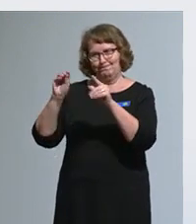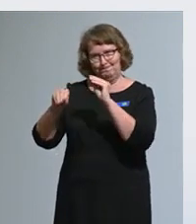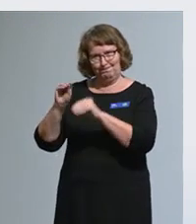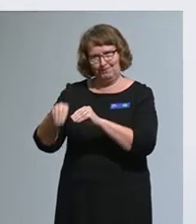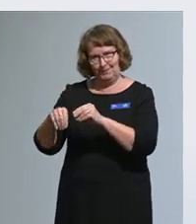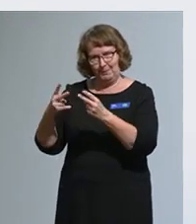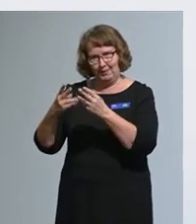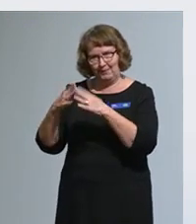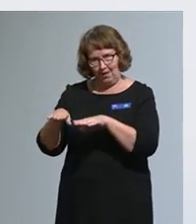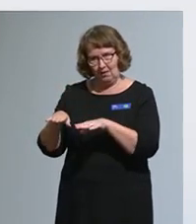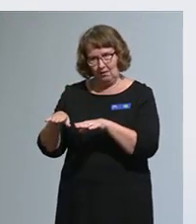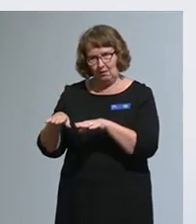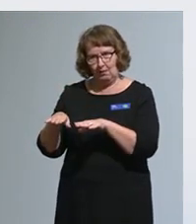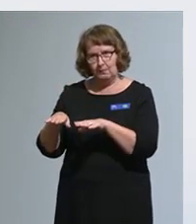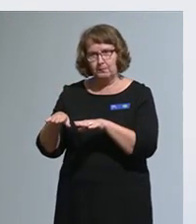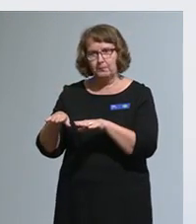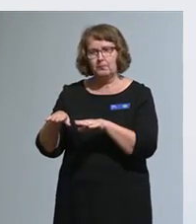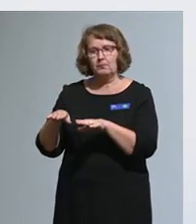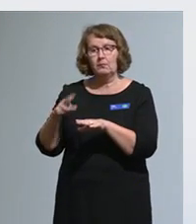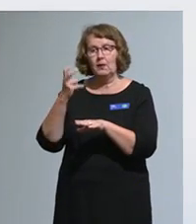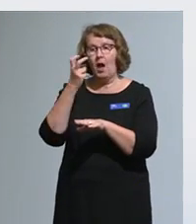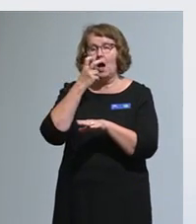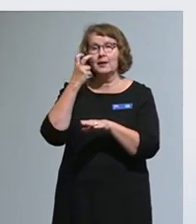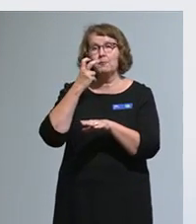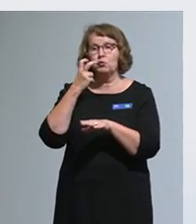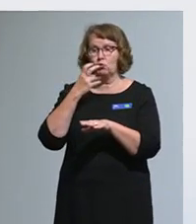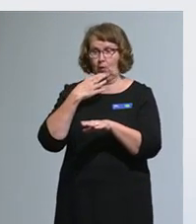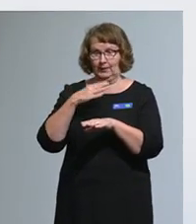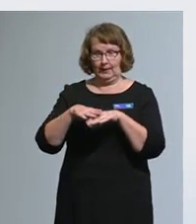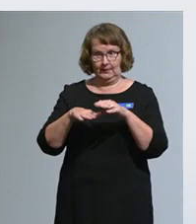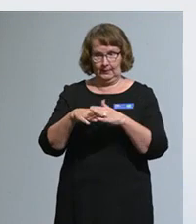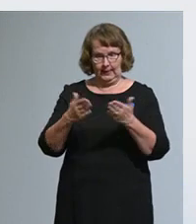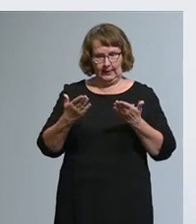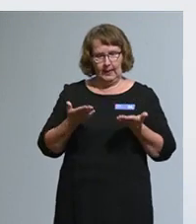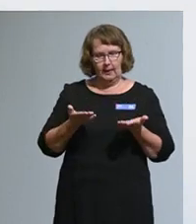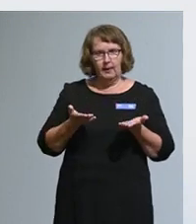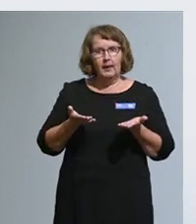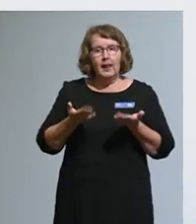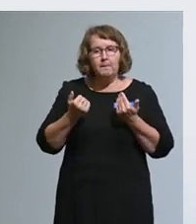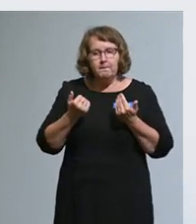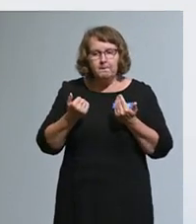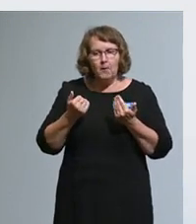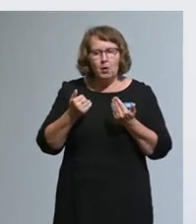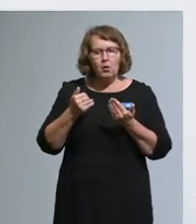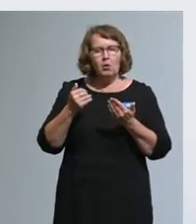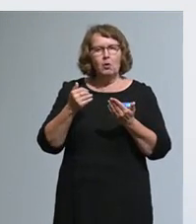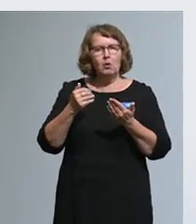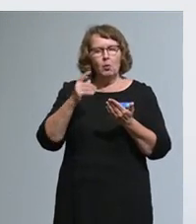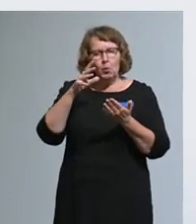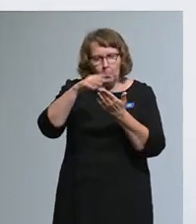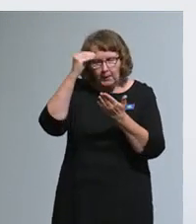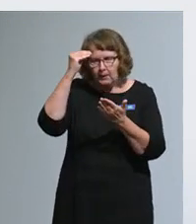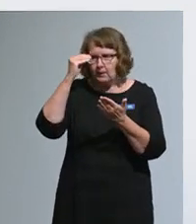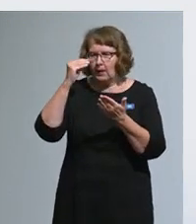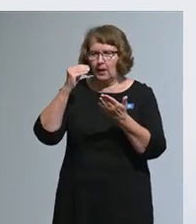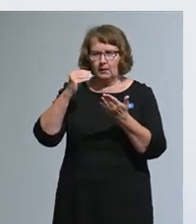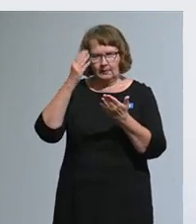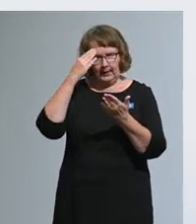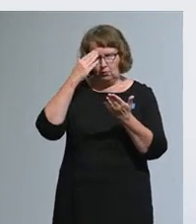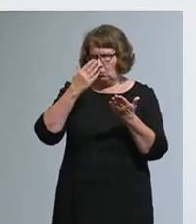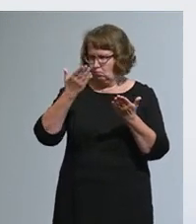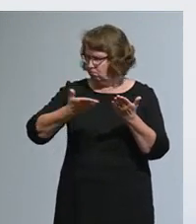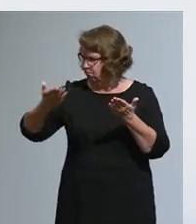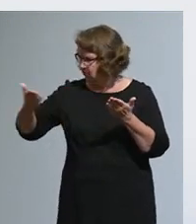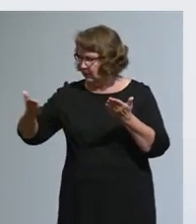samalla tavalla niin, että se hakemusten käsittelijä saa ne helposti, ymmärrettävästi, yhdenmukaisesti ne kaikki tiedot.